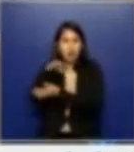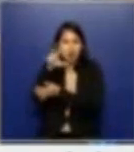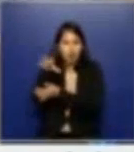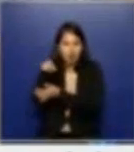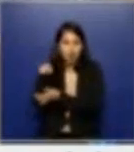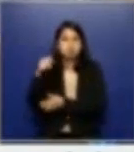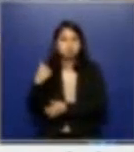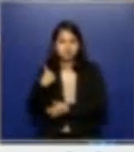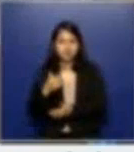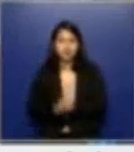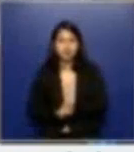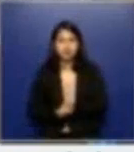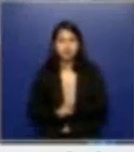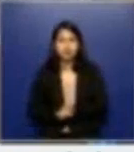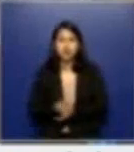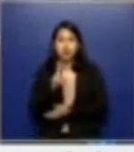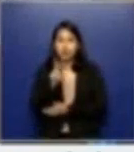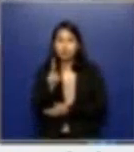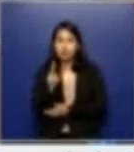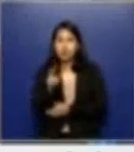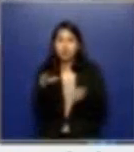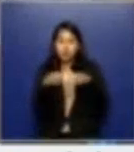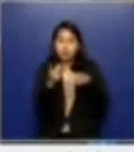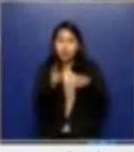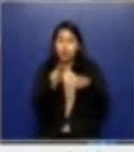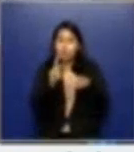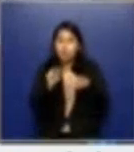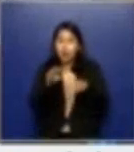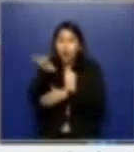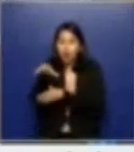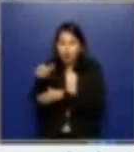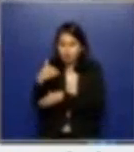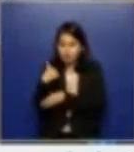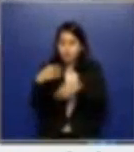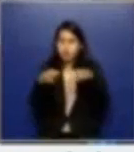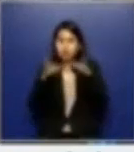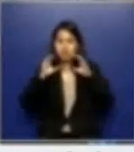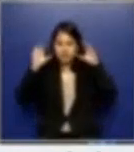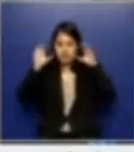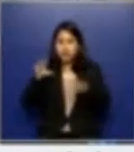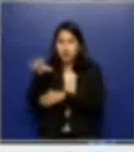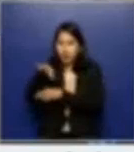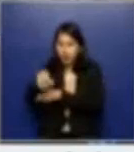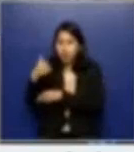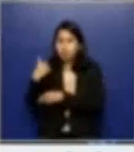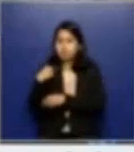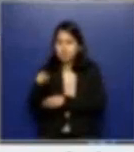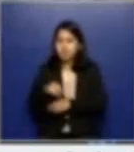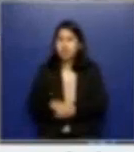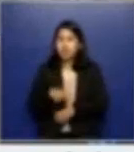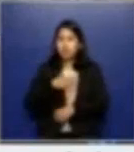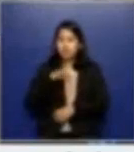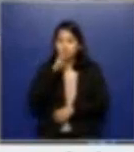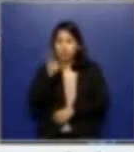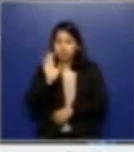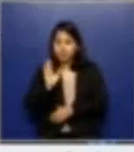ยอะแล้วถูกรัฐมนตรีร่วมคณะหลอกด้วยพรรคร่วมรัฐบาลหลอกท่านด้วยไม่ได้กล่าวหาแล้วเดี๋ยวฟังผ